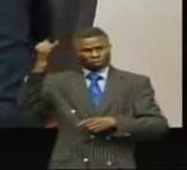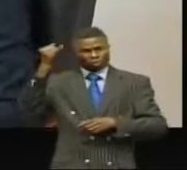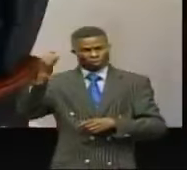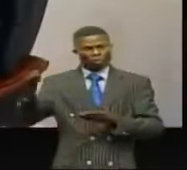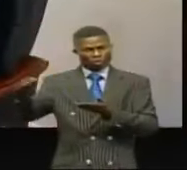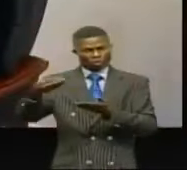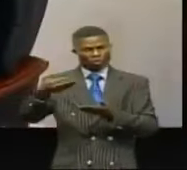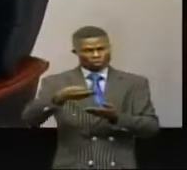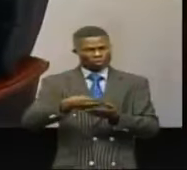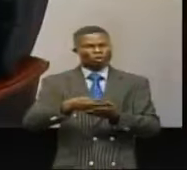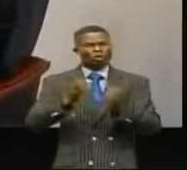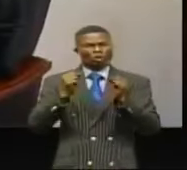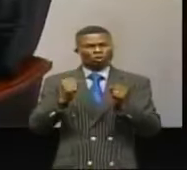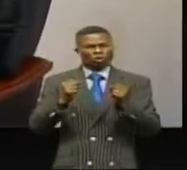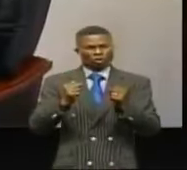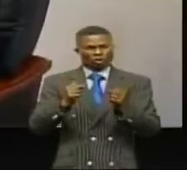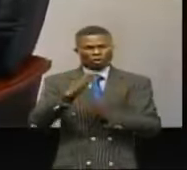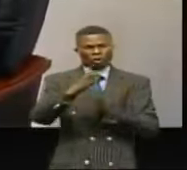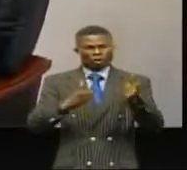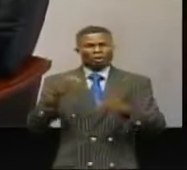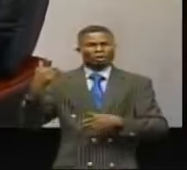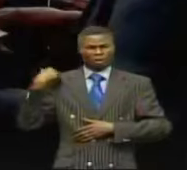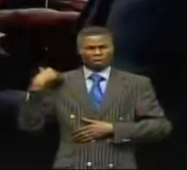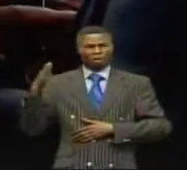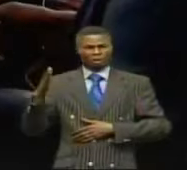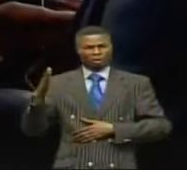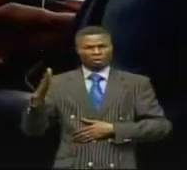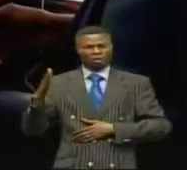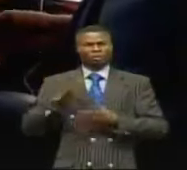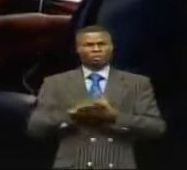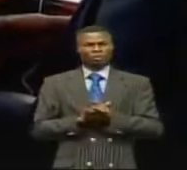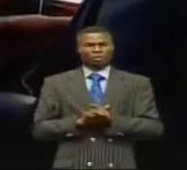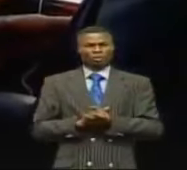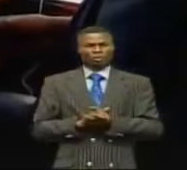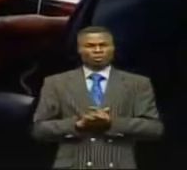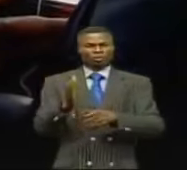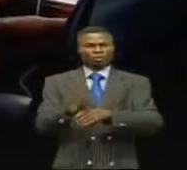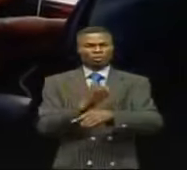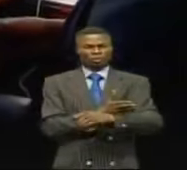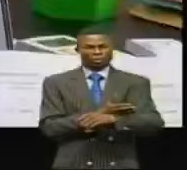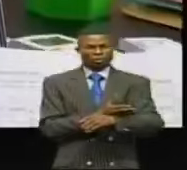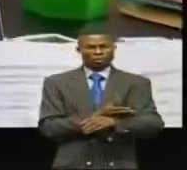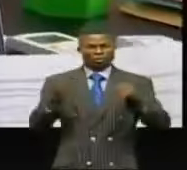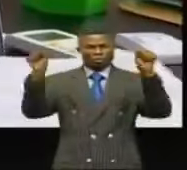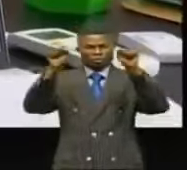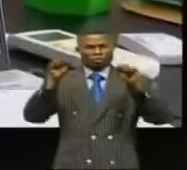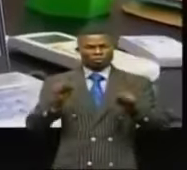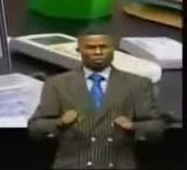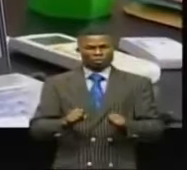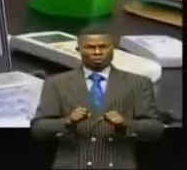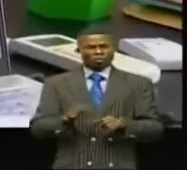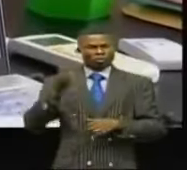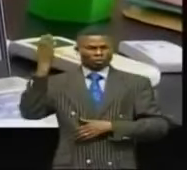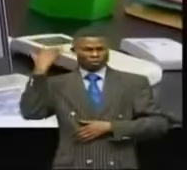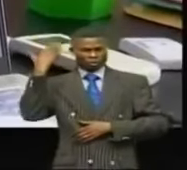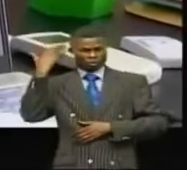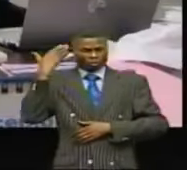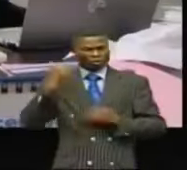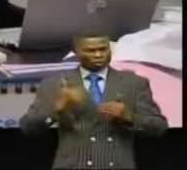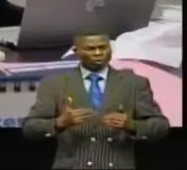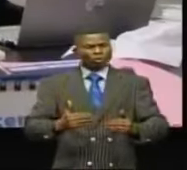mobilisation accrue des recettes publiques. La décélération du rythme hebdomadaire des prix intérieurs s'est poursuivie